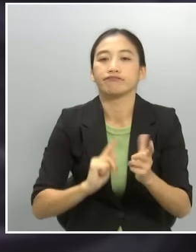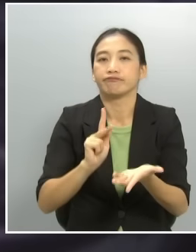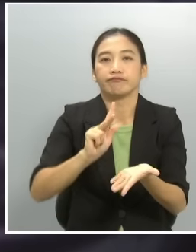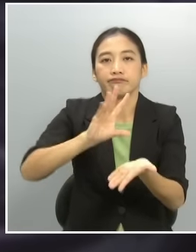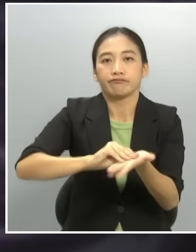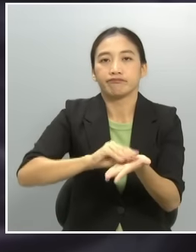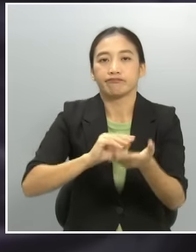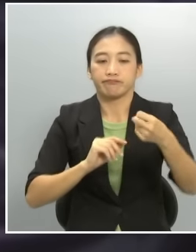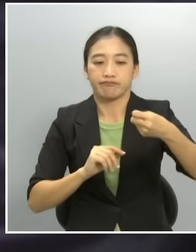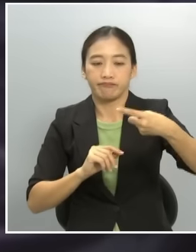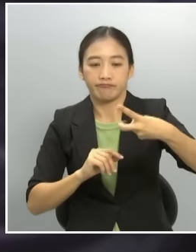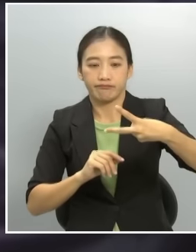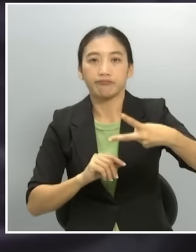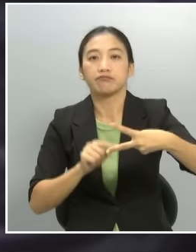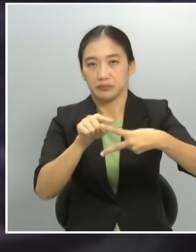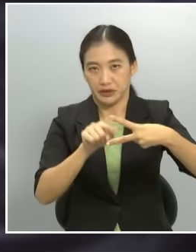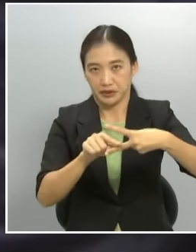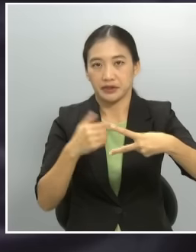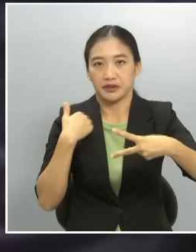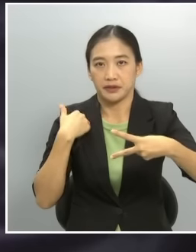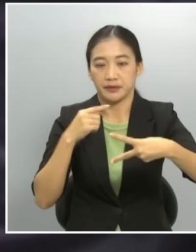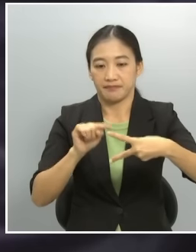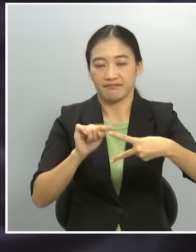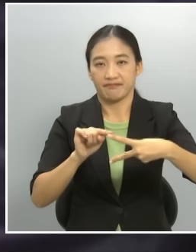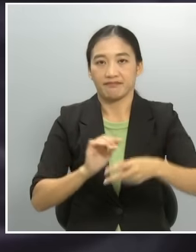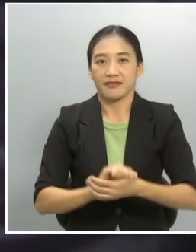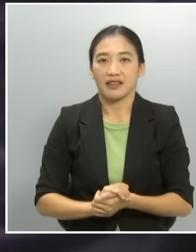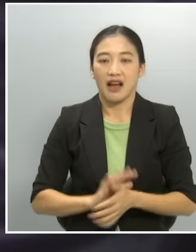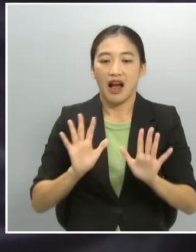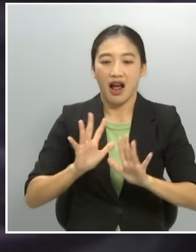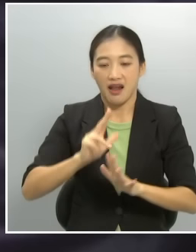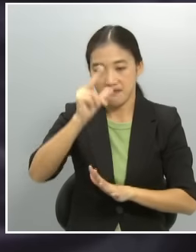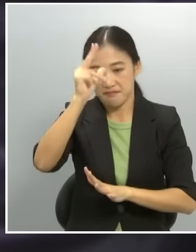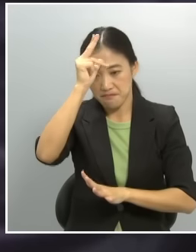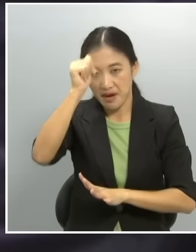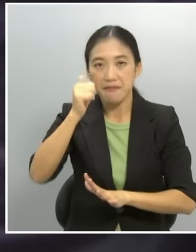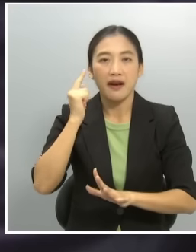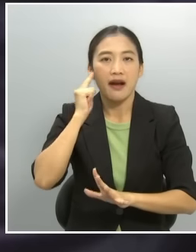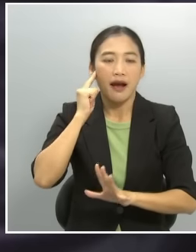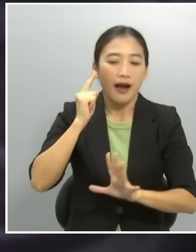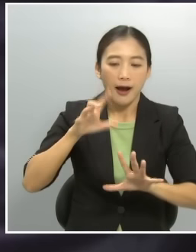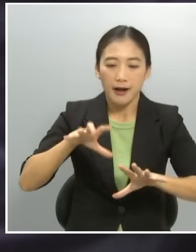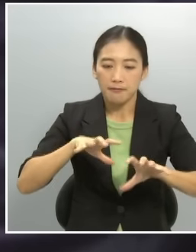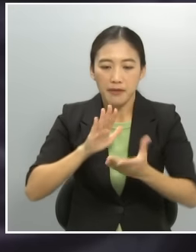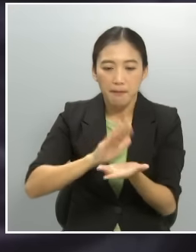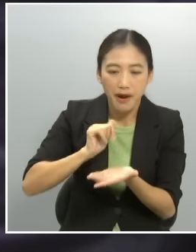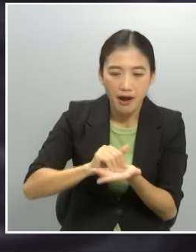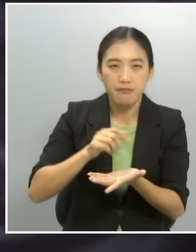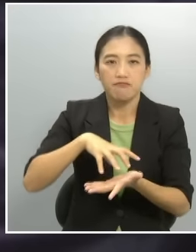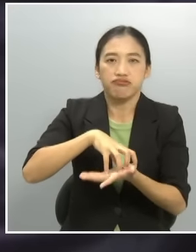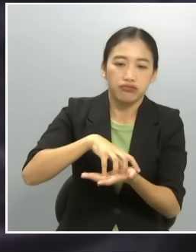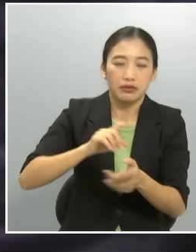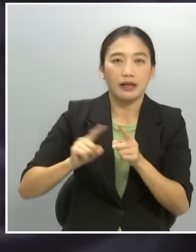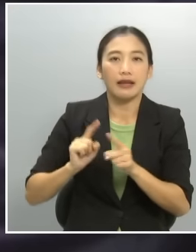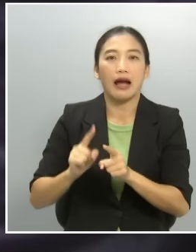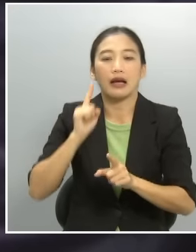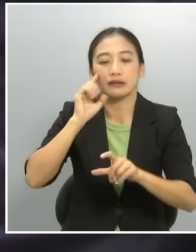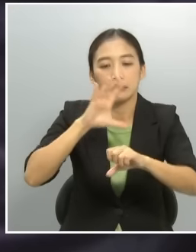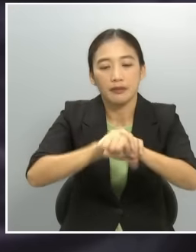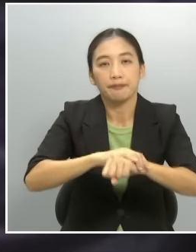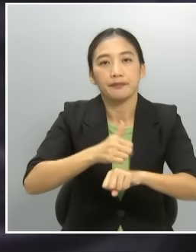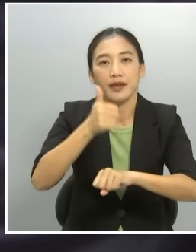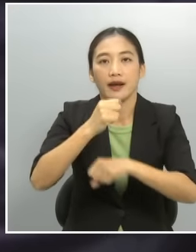จะเป็นเจ้ามือนะมีจัดให้มีการเล่นพนันด้วยพี่หมวย ค่ะตอนปี58นะคะ เออปี58 ค่ะ ติ๊กนาวาม